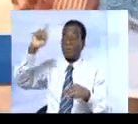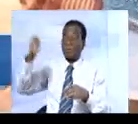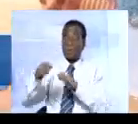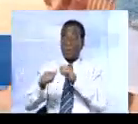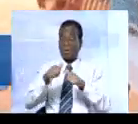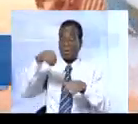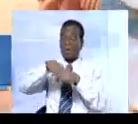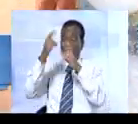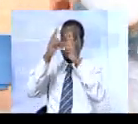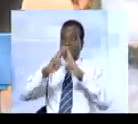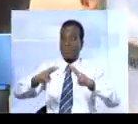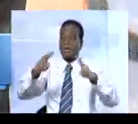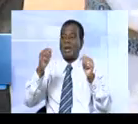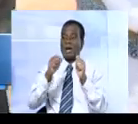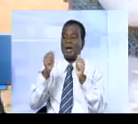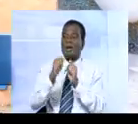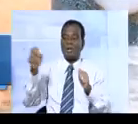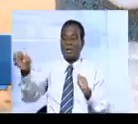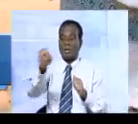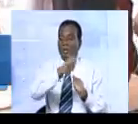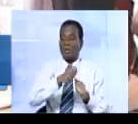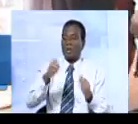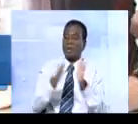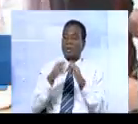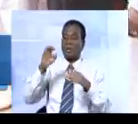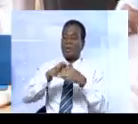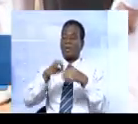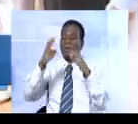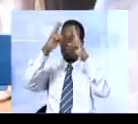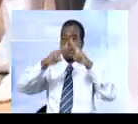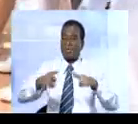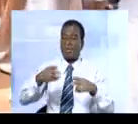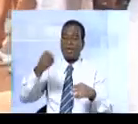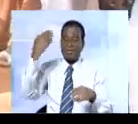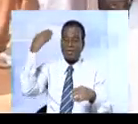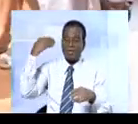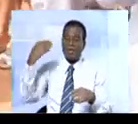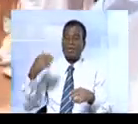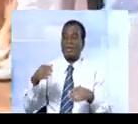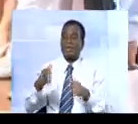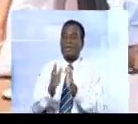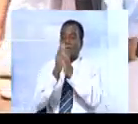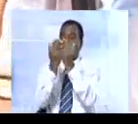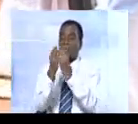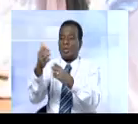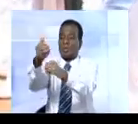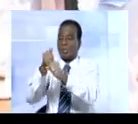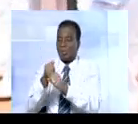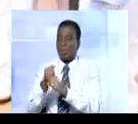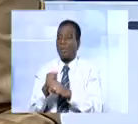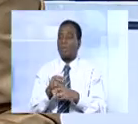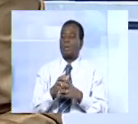village d'Afalikro. Grâce à eux, l'école de ce village avait bénéficié 3 mois plus tôt de kits scolaires.